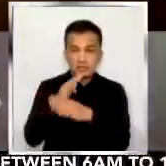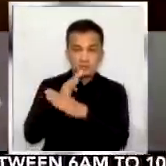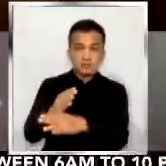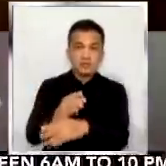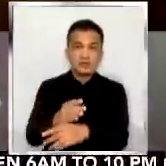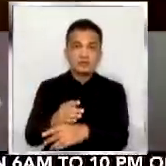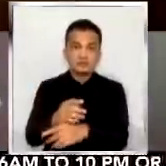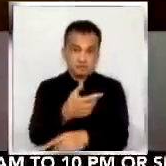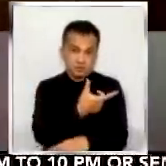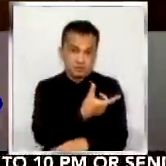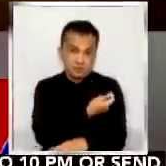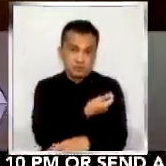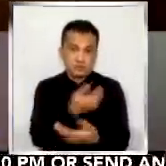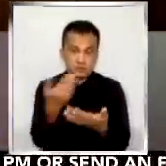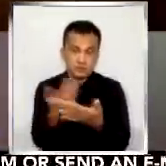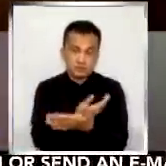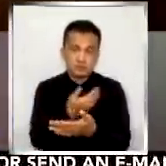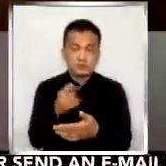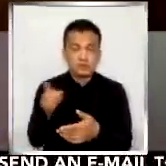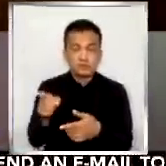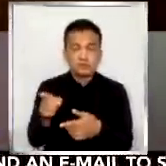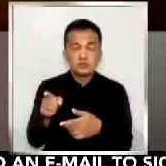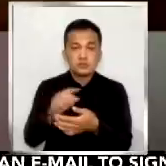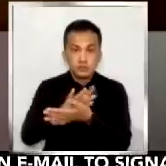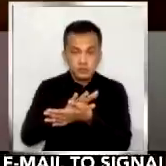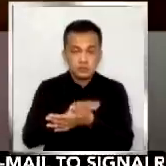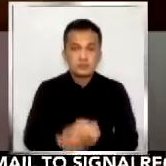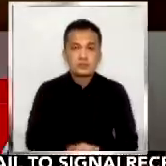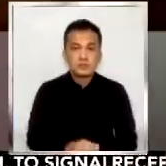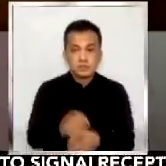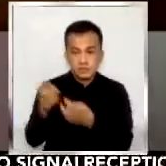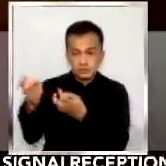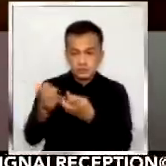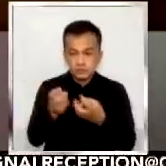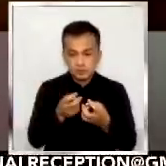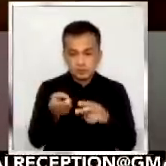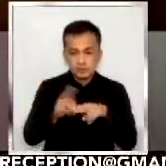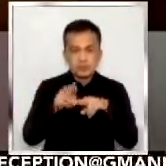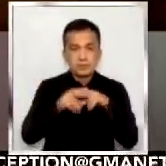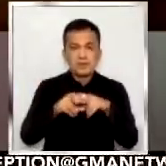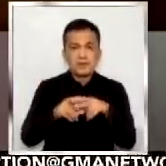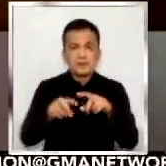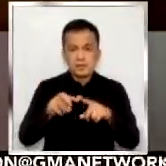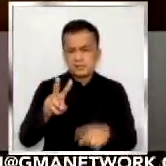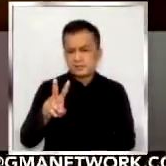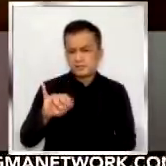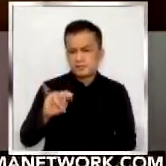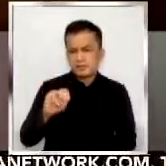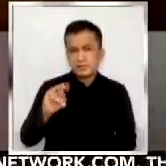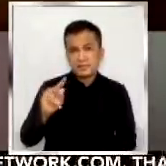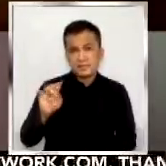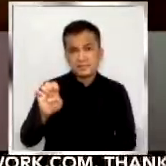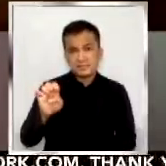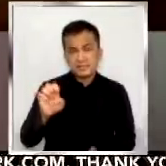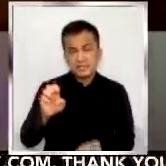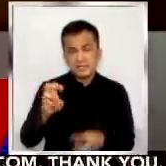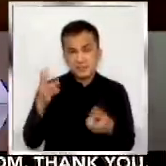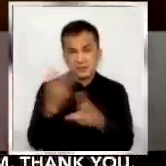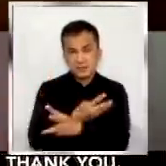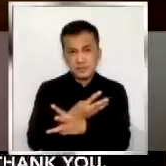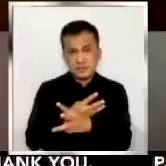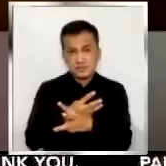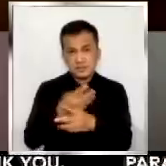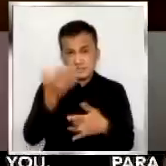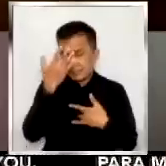Only transmissibility is increased but not the virulence or the severity of the infection. So as of